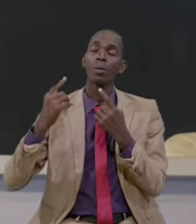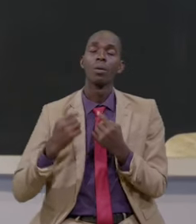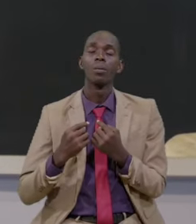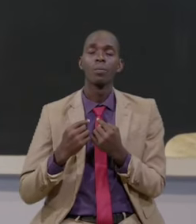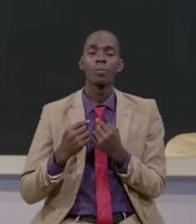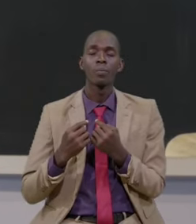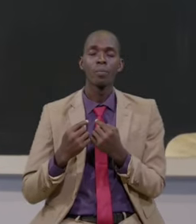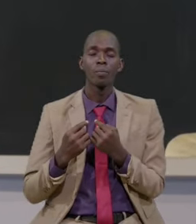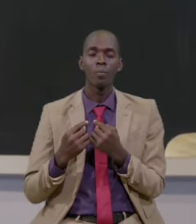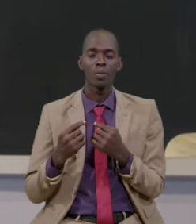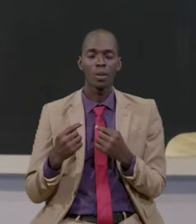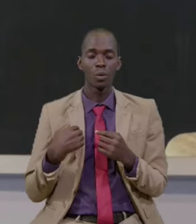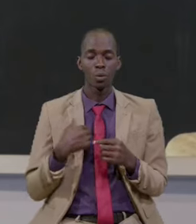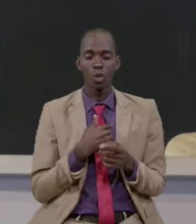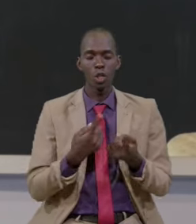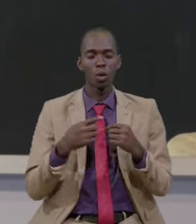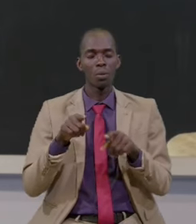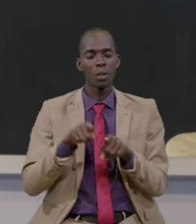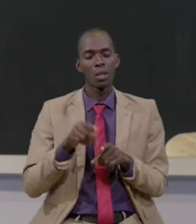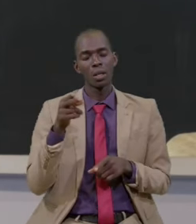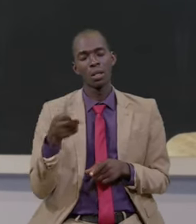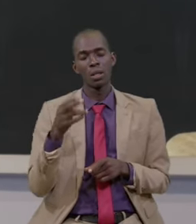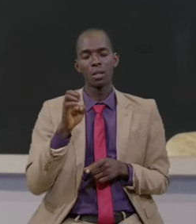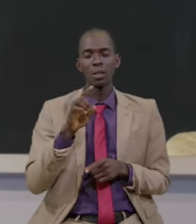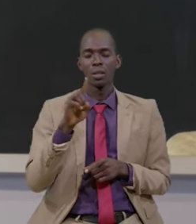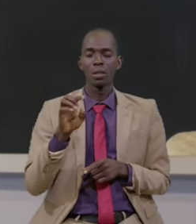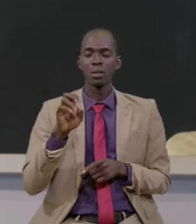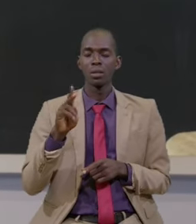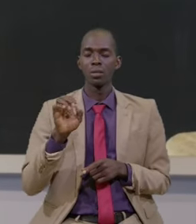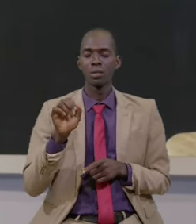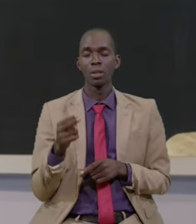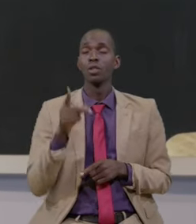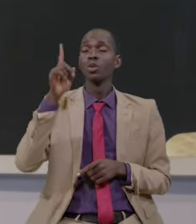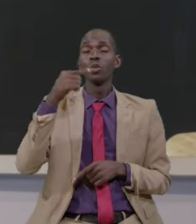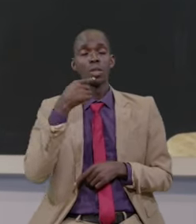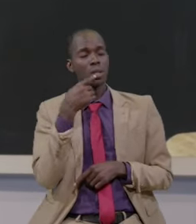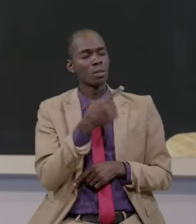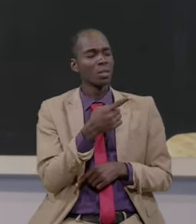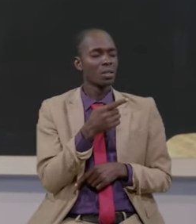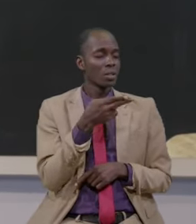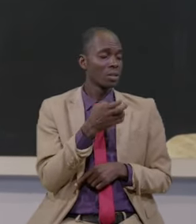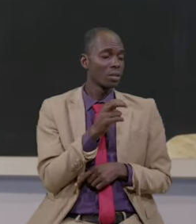Comme Ézéchias, tu lui as dit, tout est terminé.